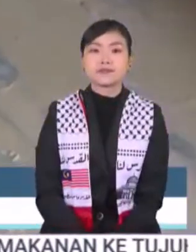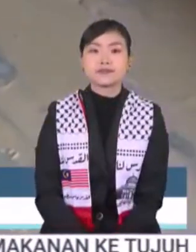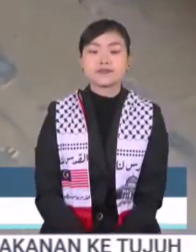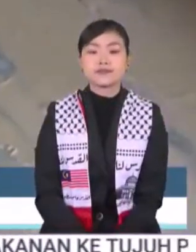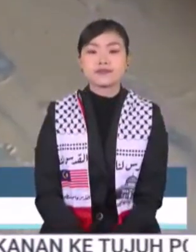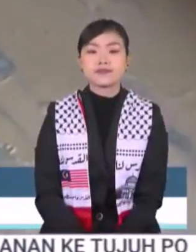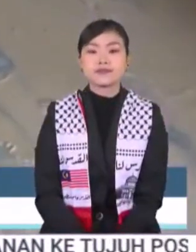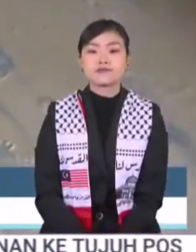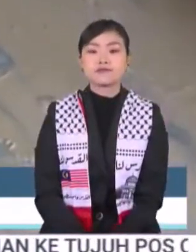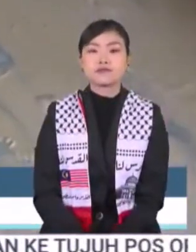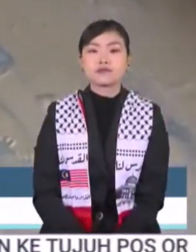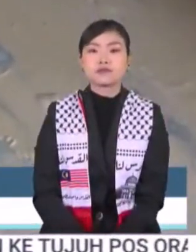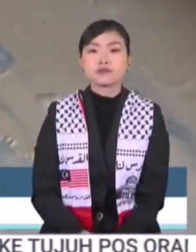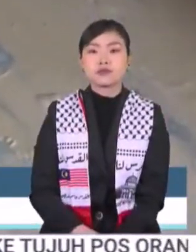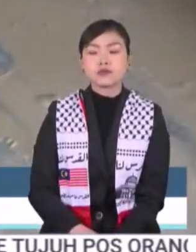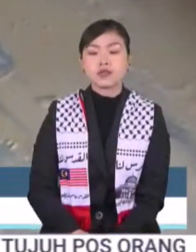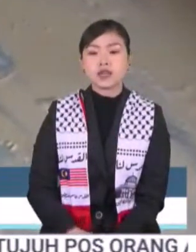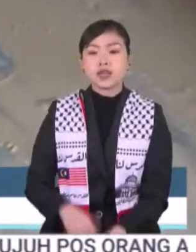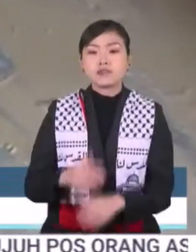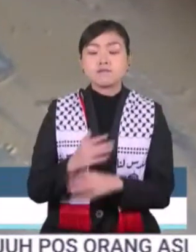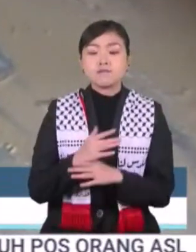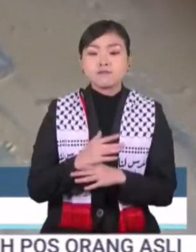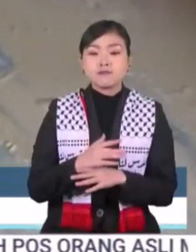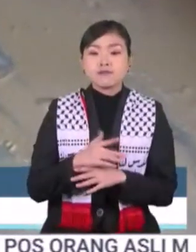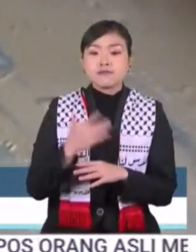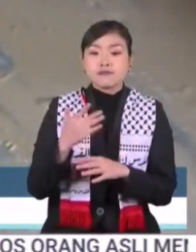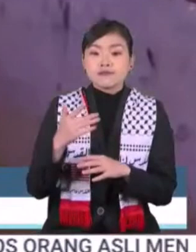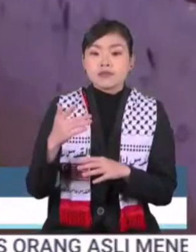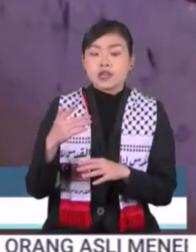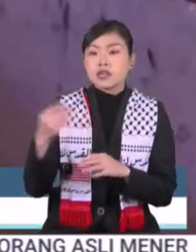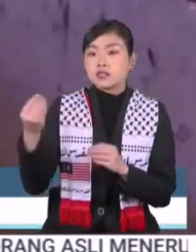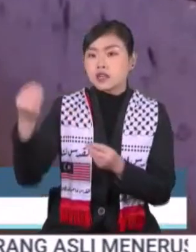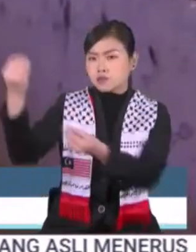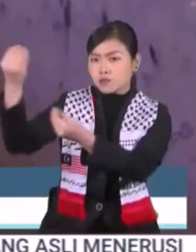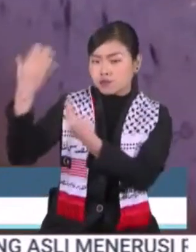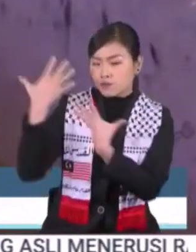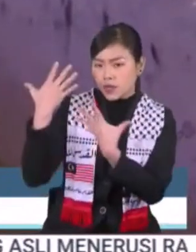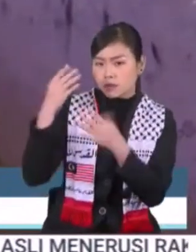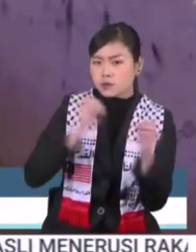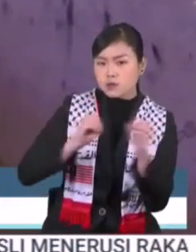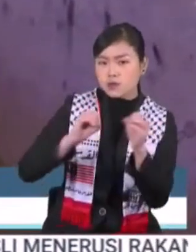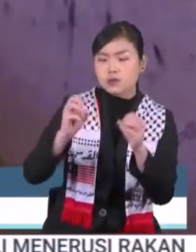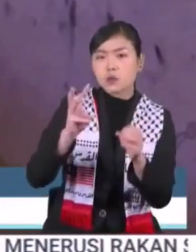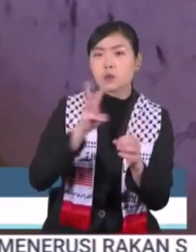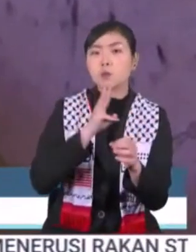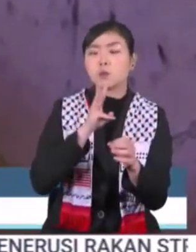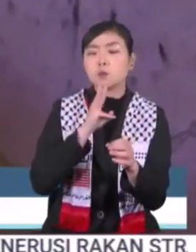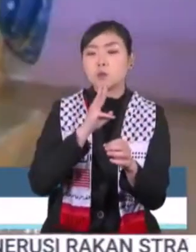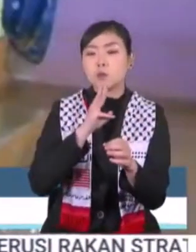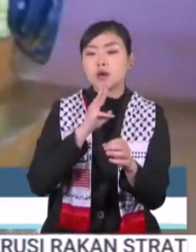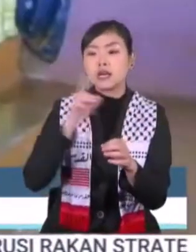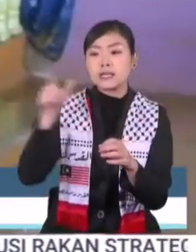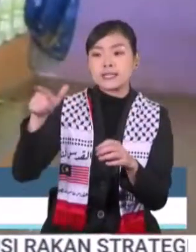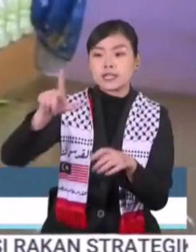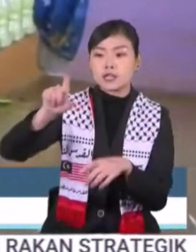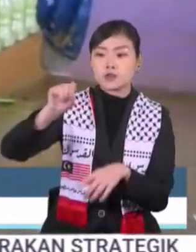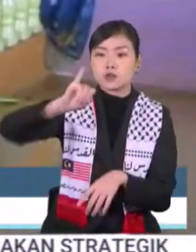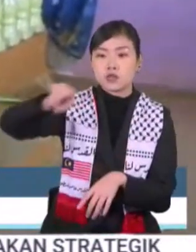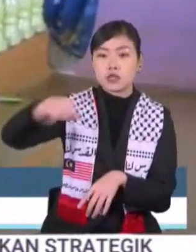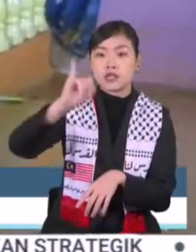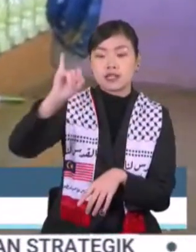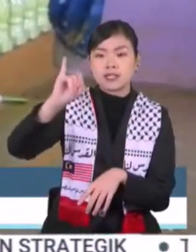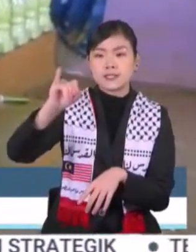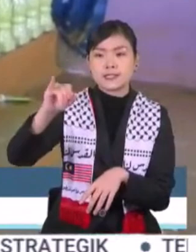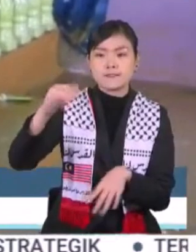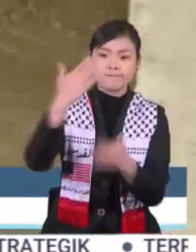Sementara itu, Adun Galas Muhammad Syabudin Hashim berkata pihaknya mendapat makluman bahawa operasi pengeluaran air terawat di loji rawatan air di